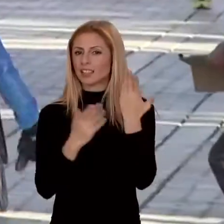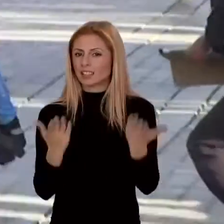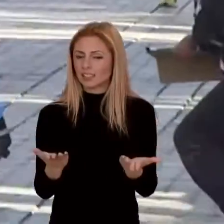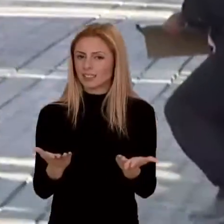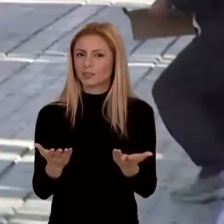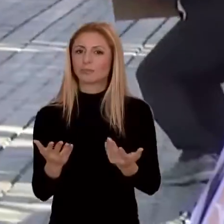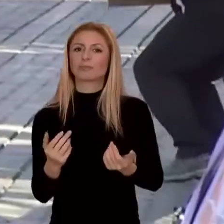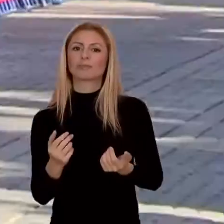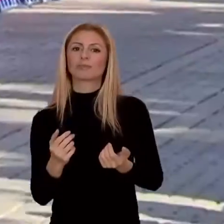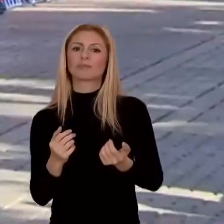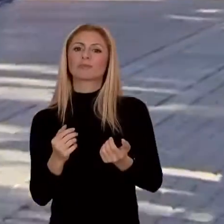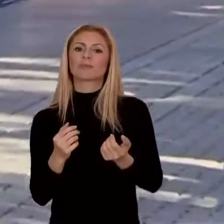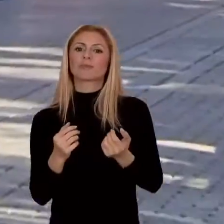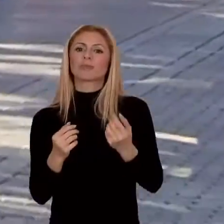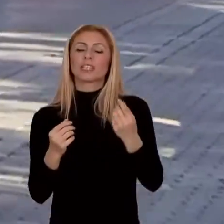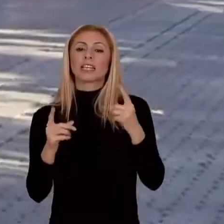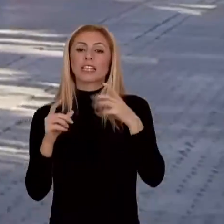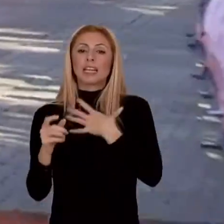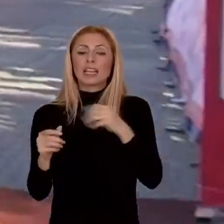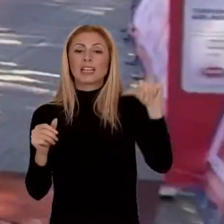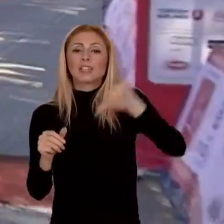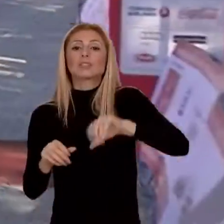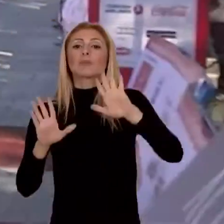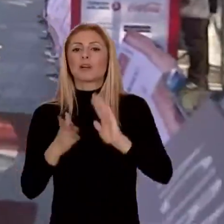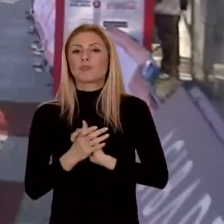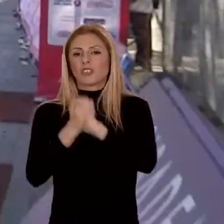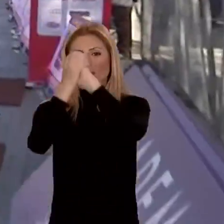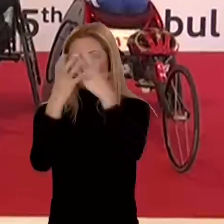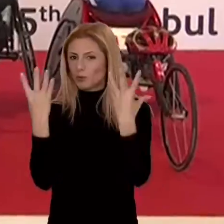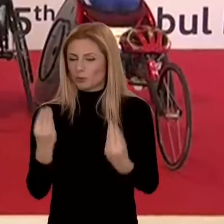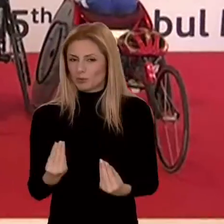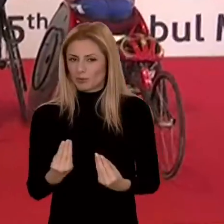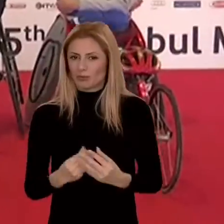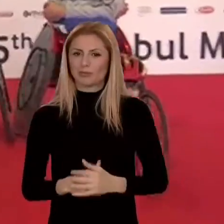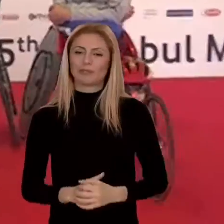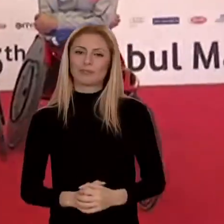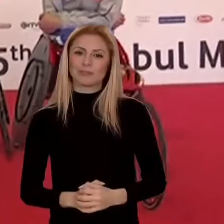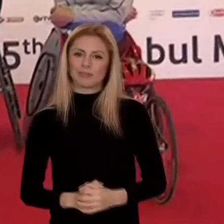bir entelektüel, hatta yenilmeyen şampiyonlar.